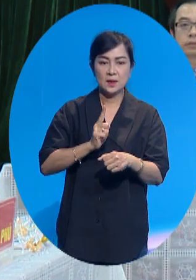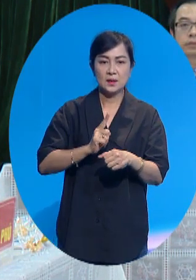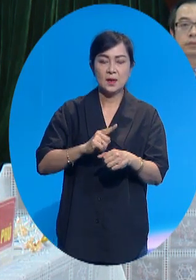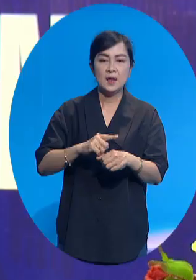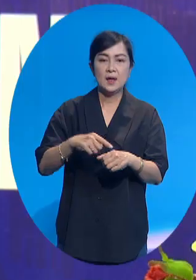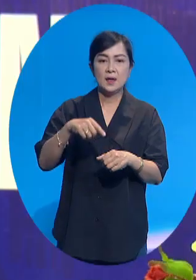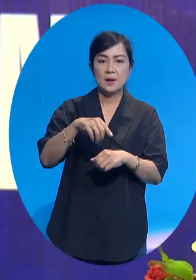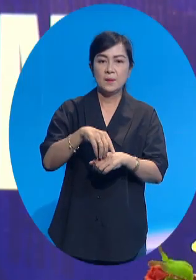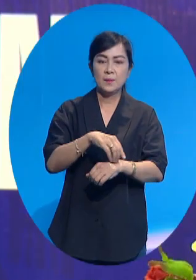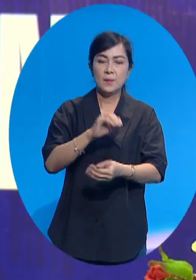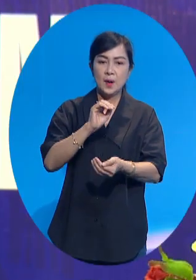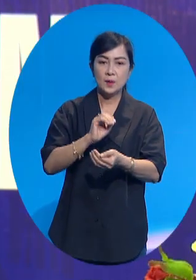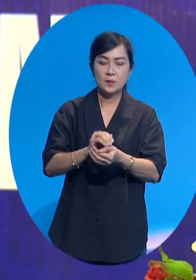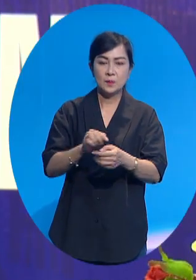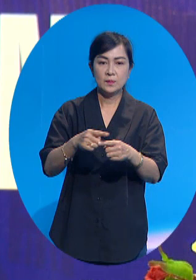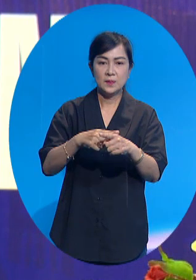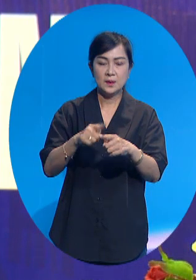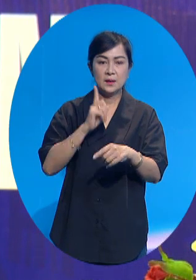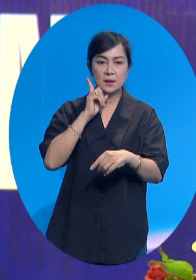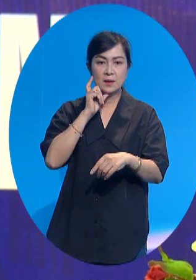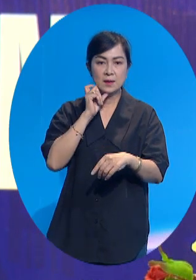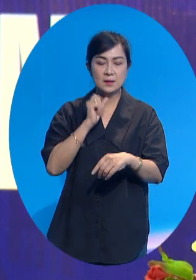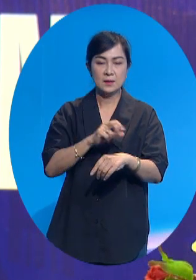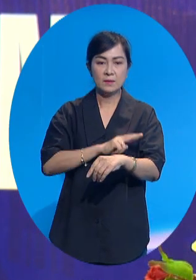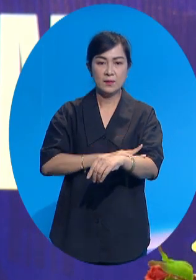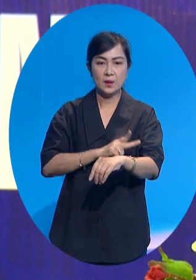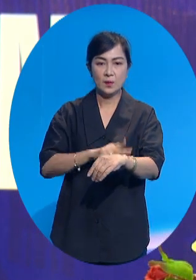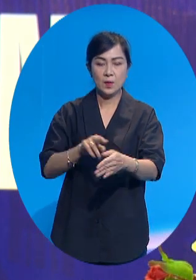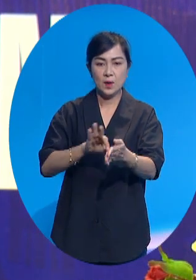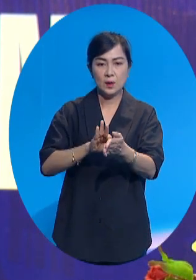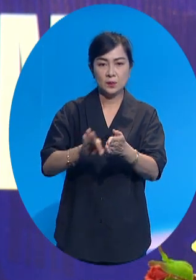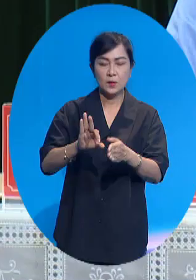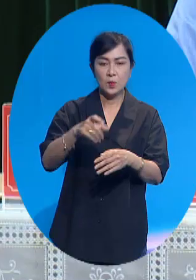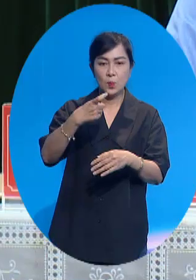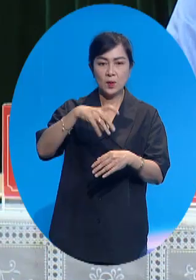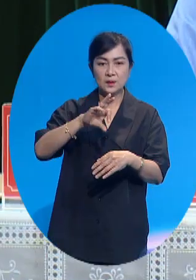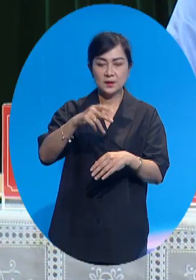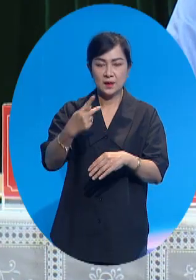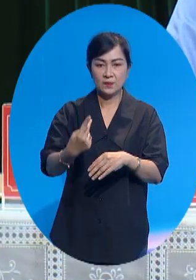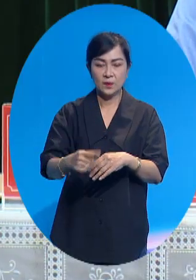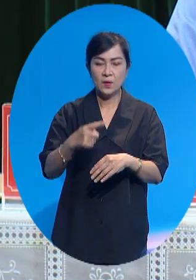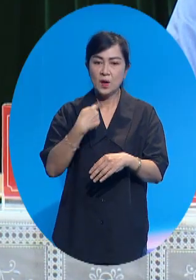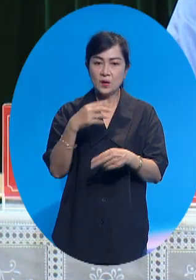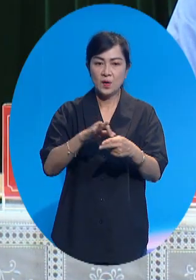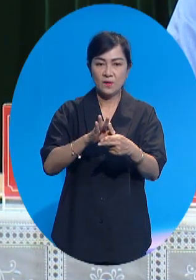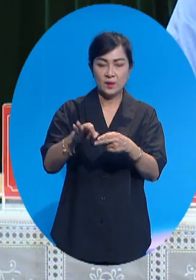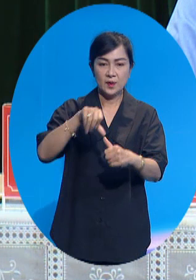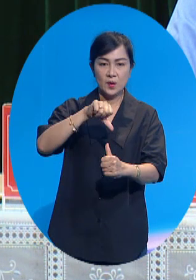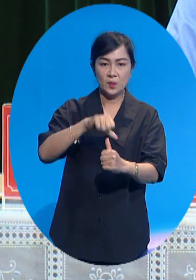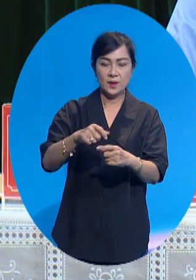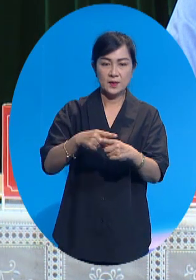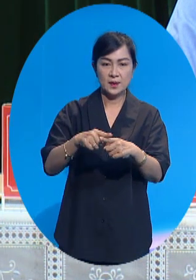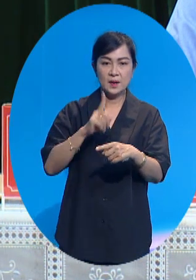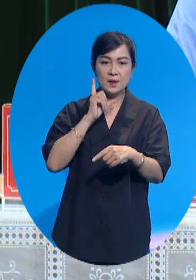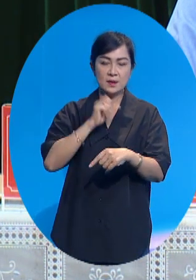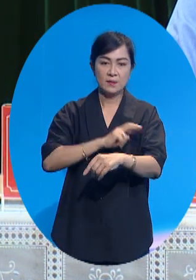tiếp đến công tác bảo tồn, khai thác các giá trị lịch sử, văn hóa truyền thống tại quận Tân Phú. Trong đó đề cập đến các vấn đề liên quan đến giá trị